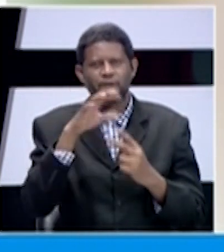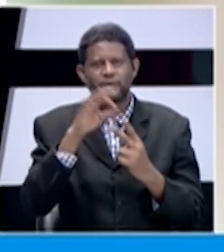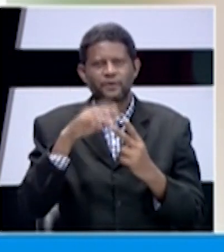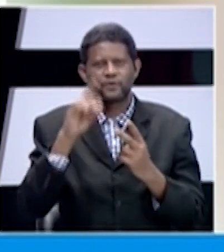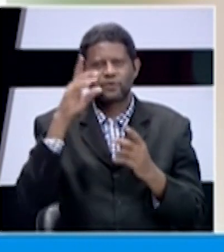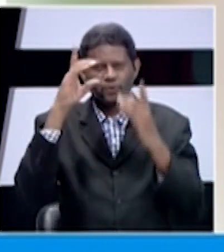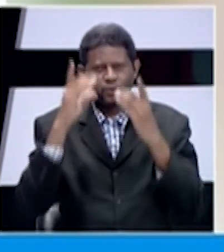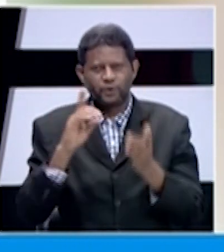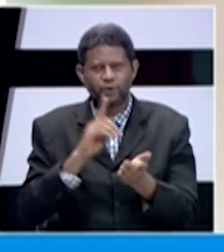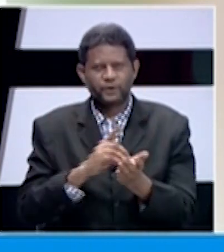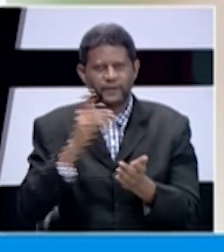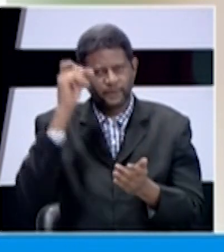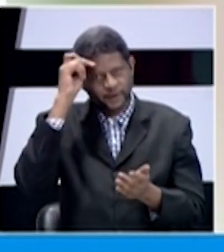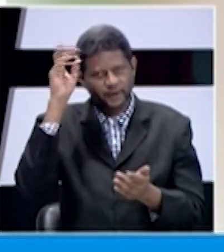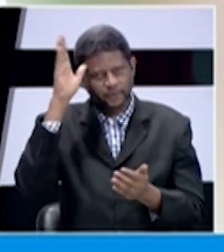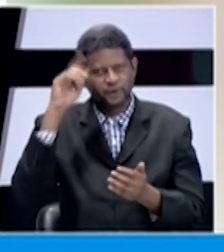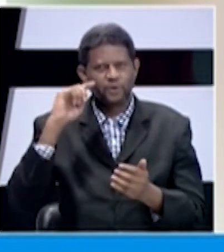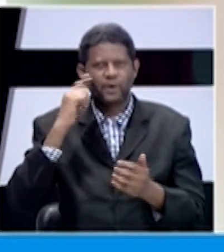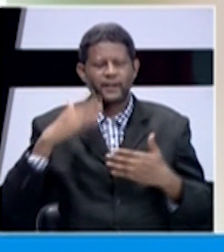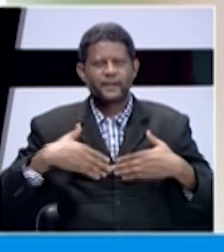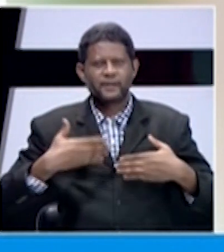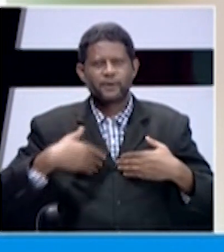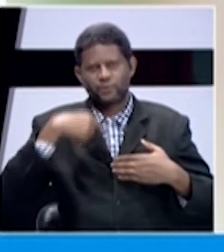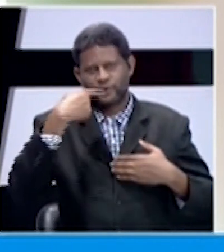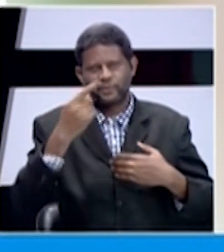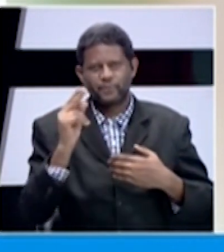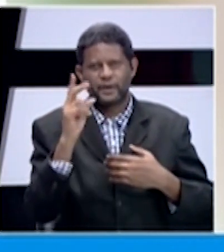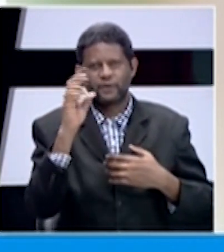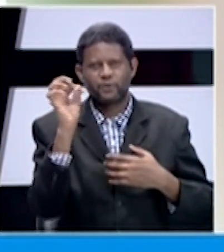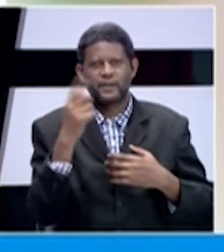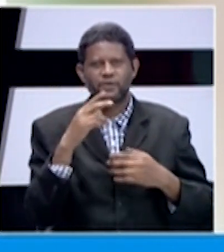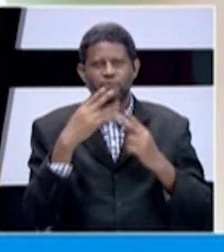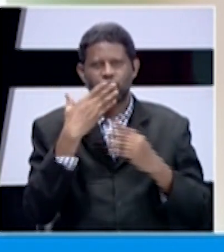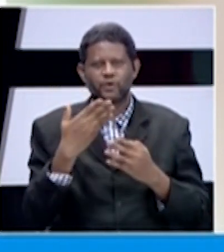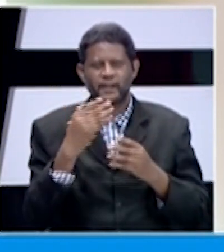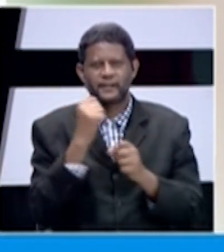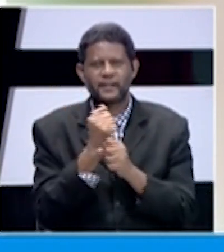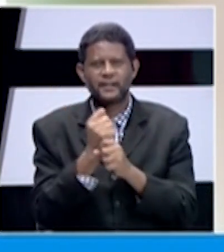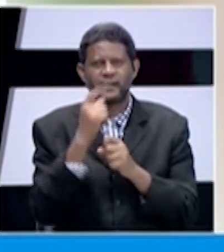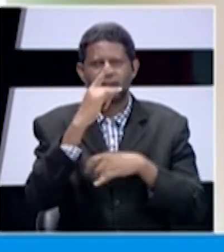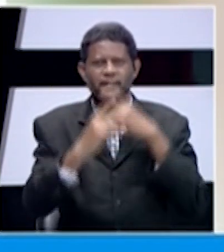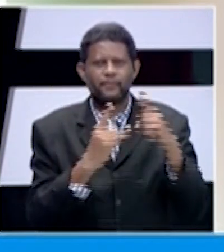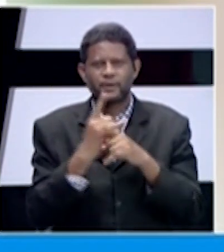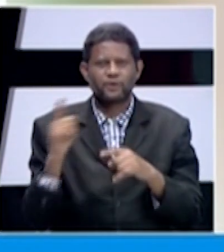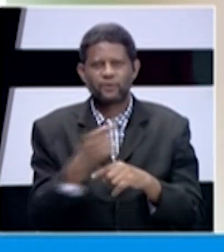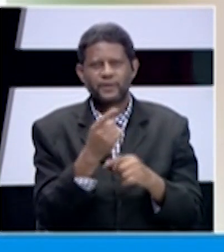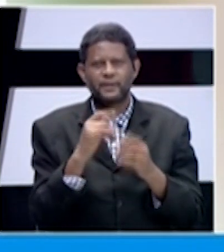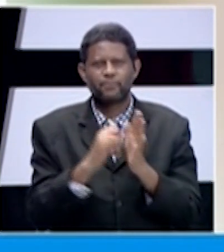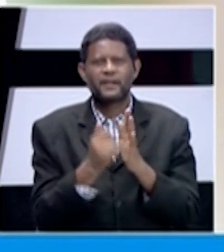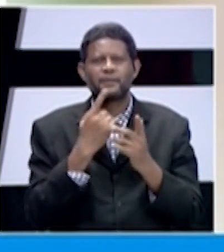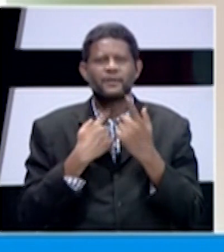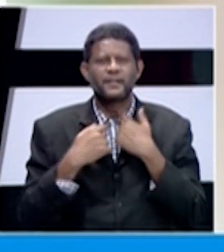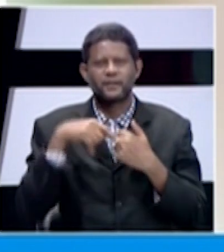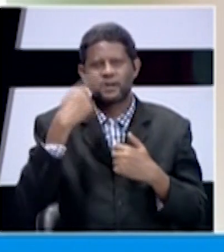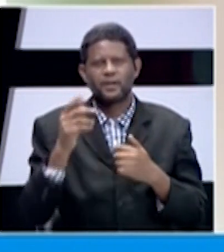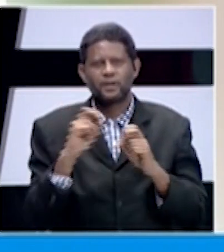ክቡር ዶክተር ደብረፅዮን ገብረ ሚካኤል እንኳ ደስ በለኩም ዝበለ ባይቶና ሰናይ ናይ ስራሕ ዘመን ክኾነልኩም ድማ ንምነ ኢሉ